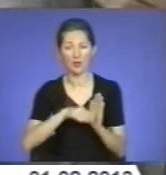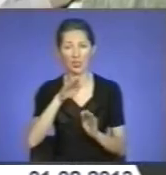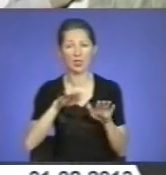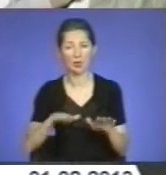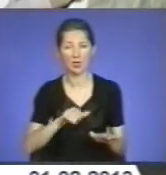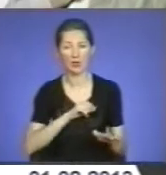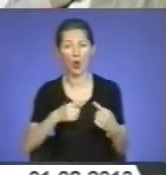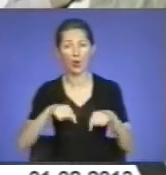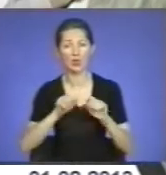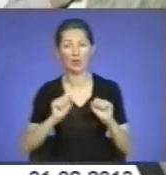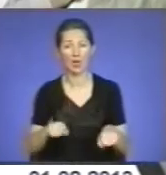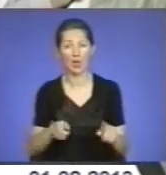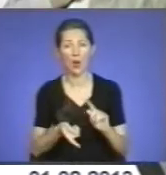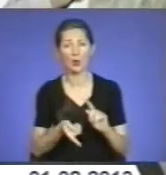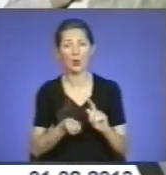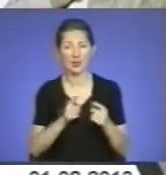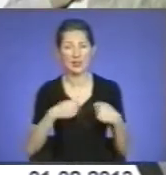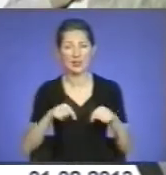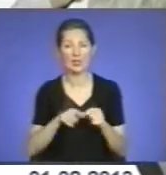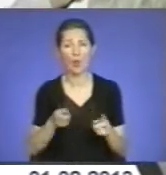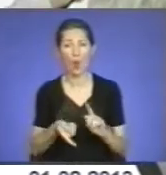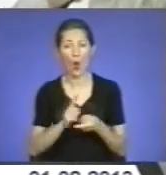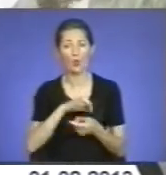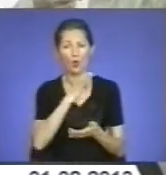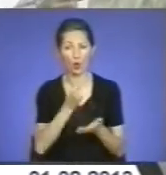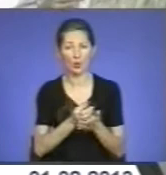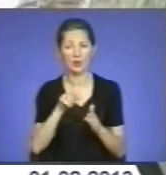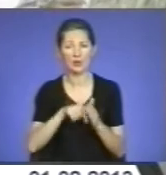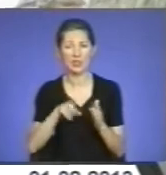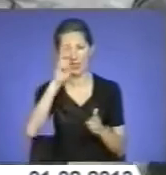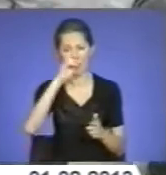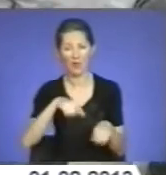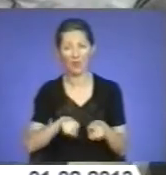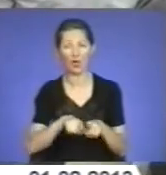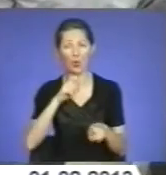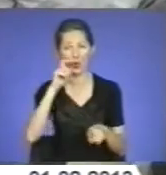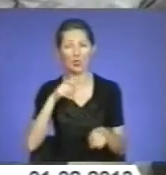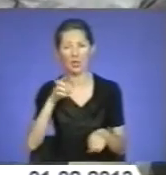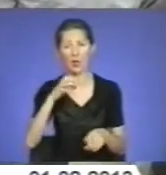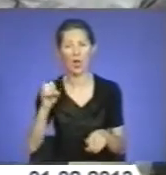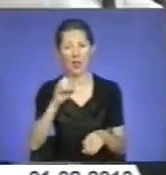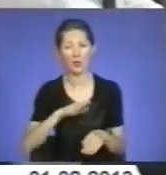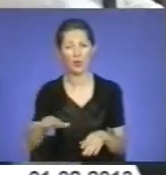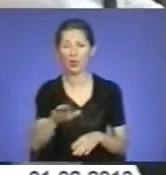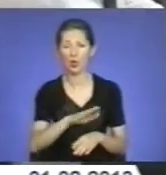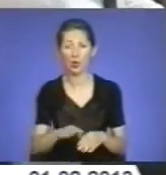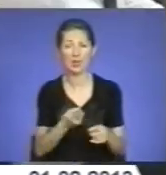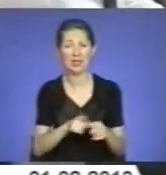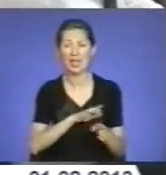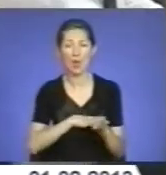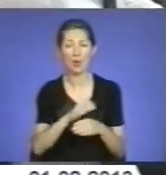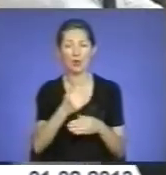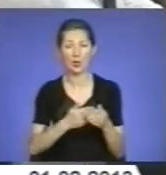про систему обміну досвідом як всередині держави, так і між українськими та європейськими територіями. Утім, це далеко не повний